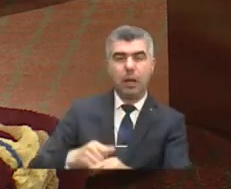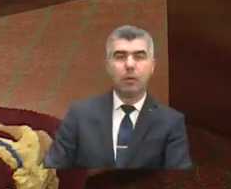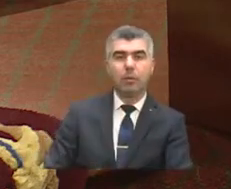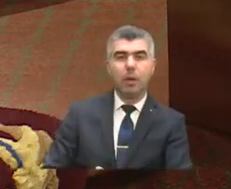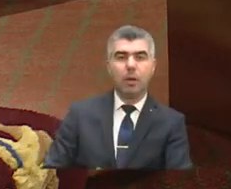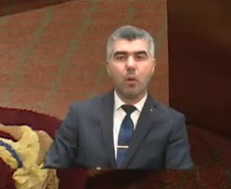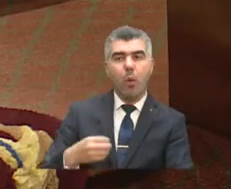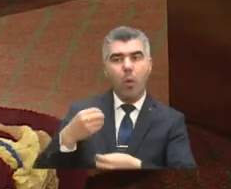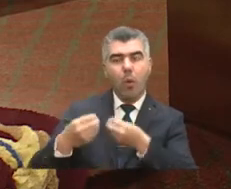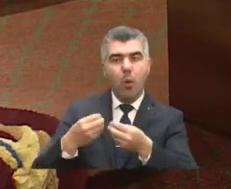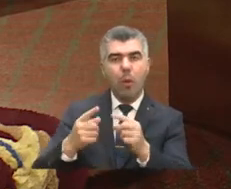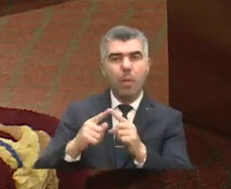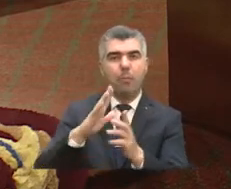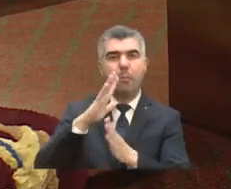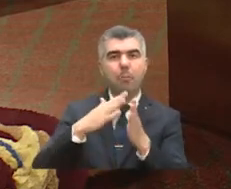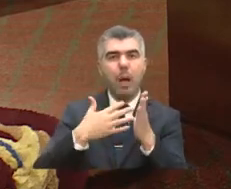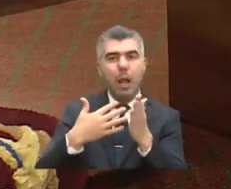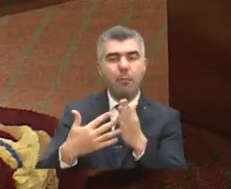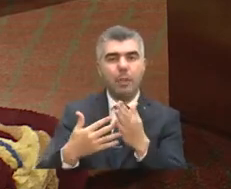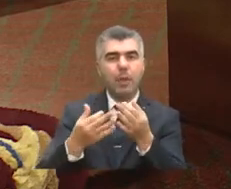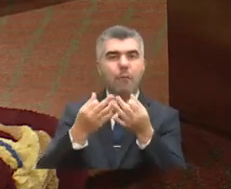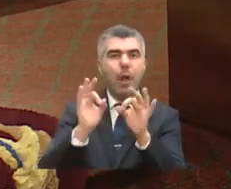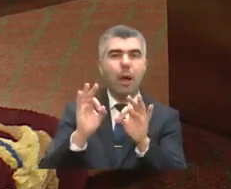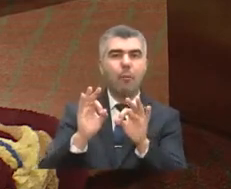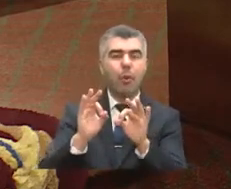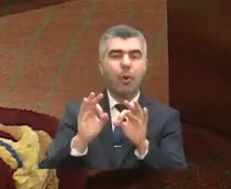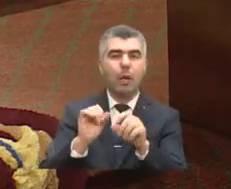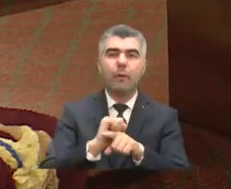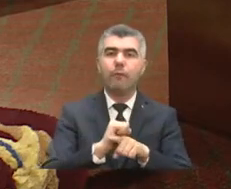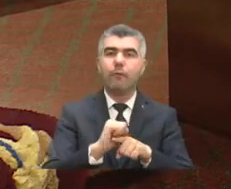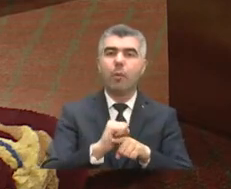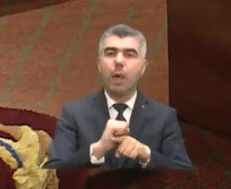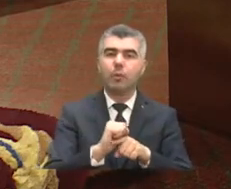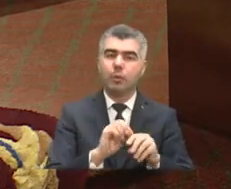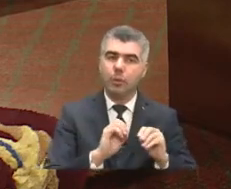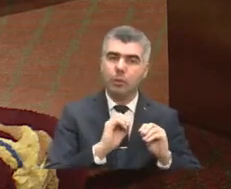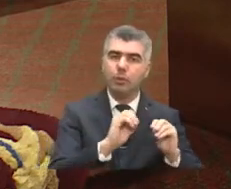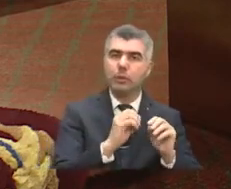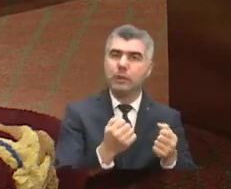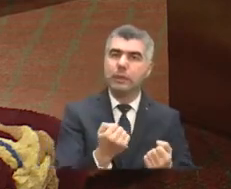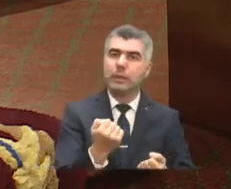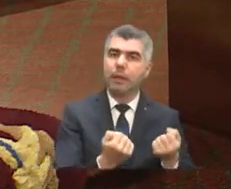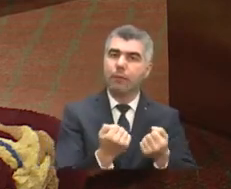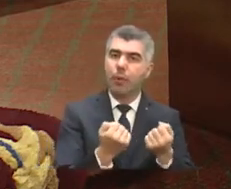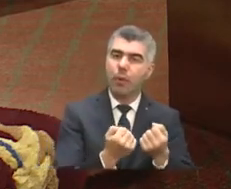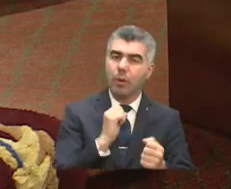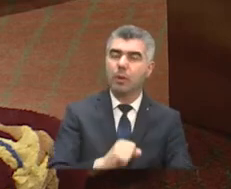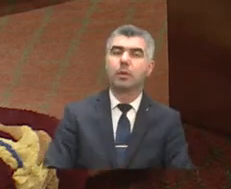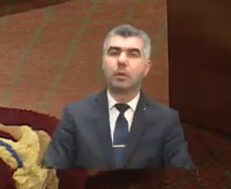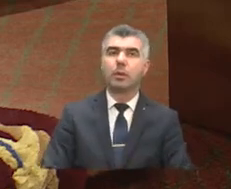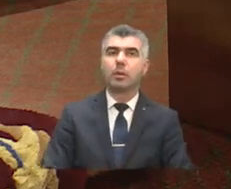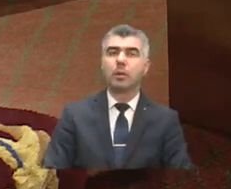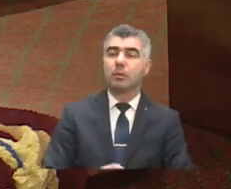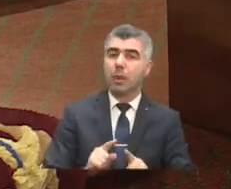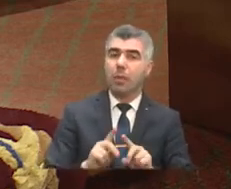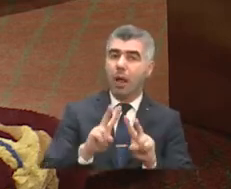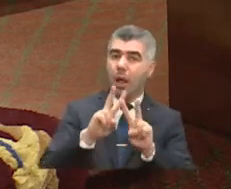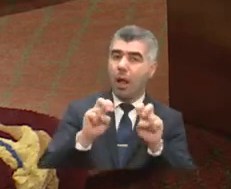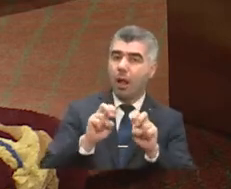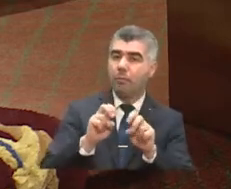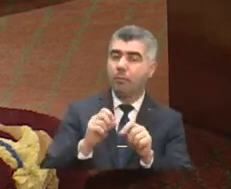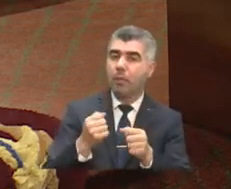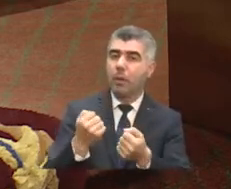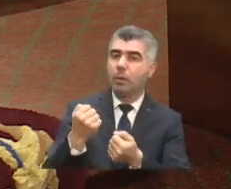تجديد الحظيرة ومجانية تكوين السائقين المهنيين، كما وجب مواصلة المراقبة